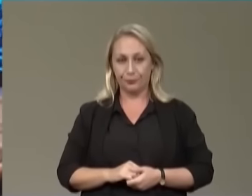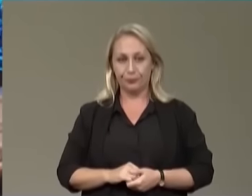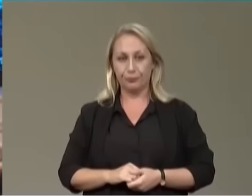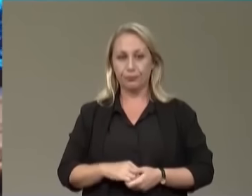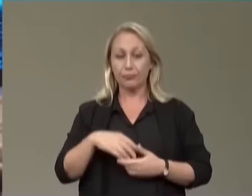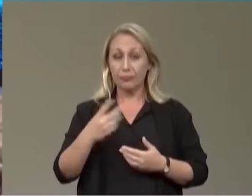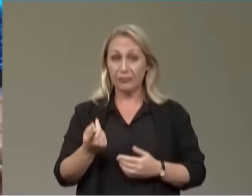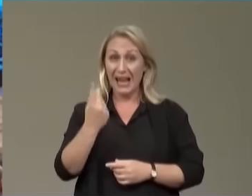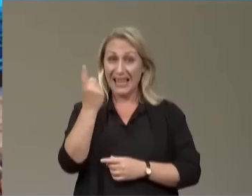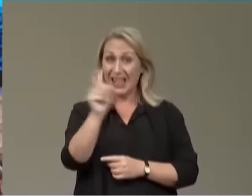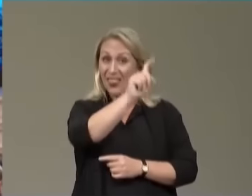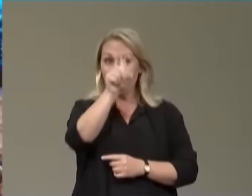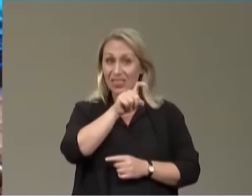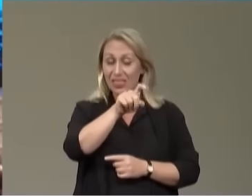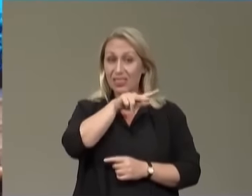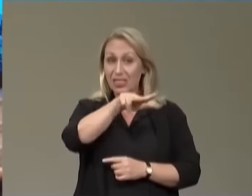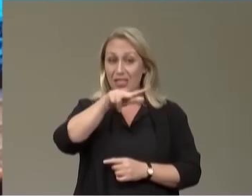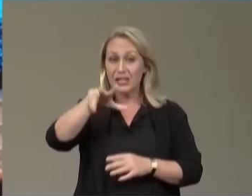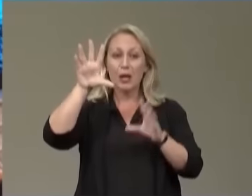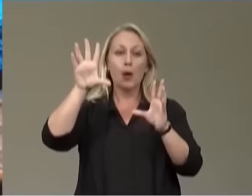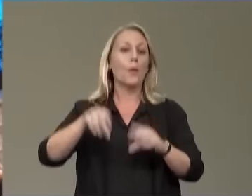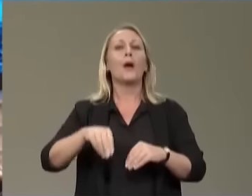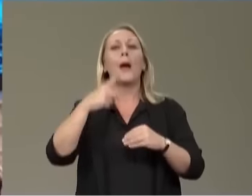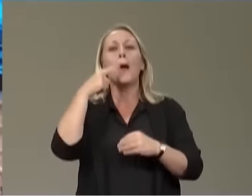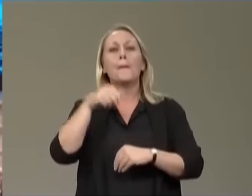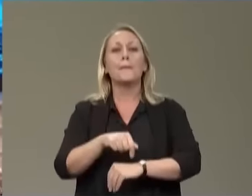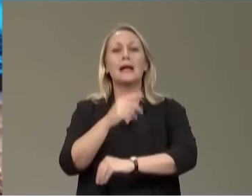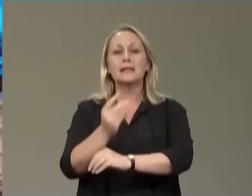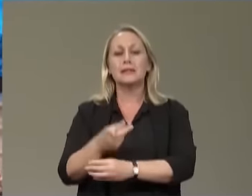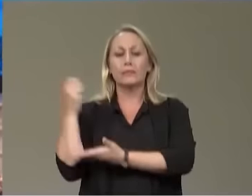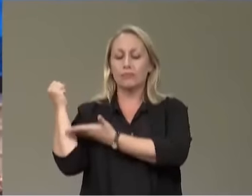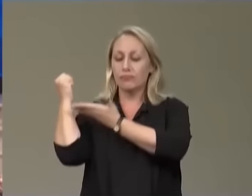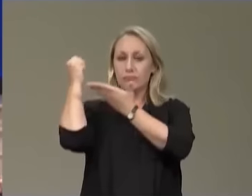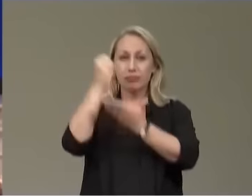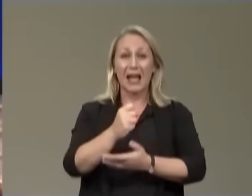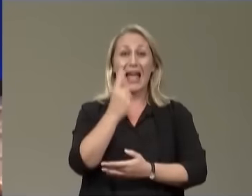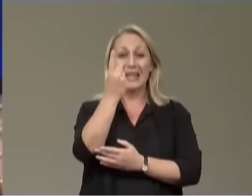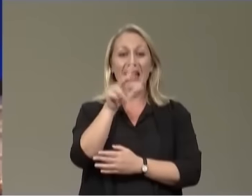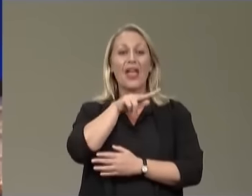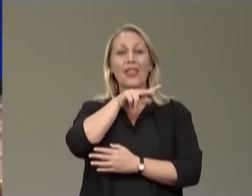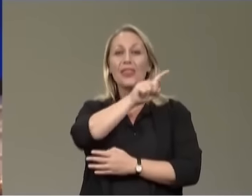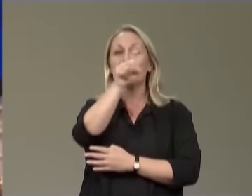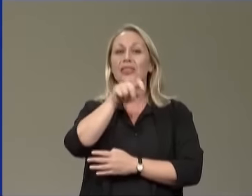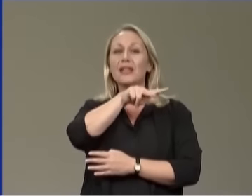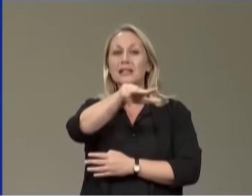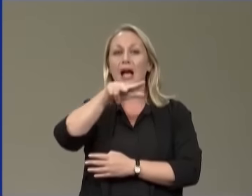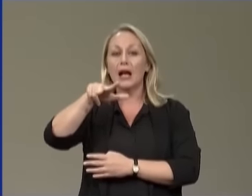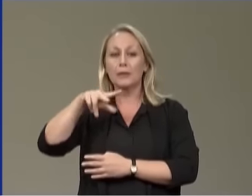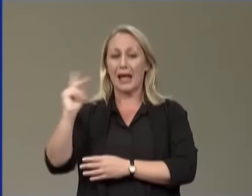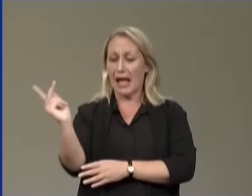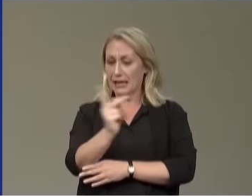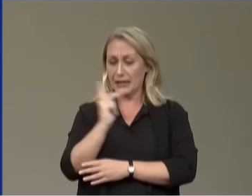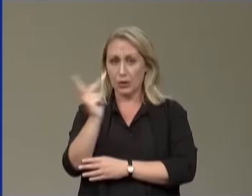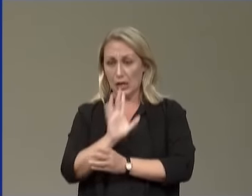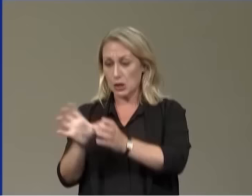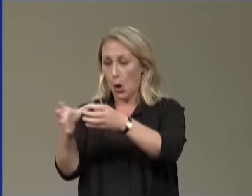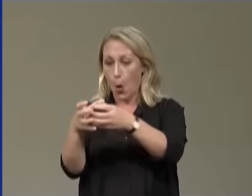Ακόμα ένα δις θα αφορά την αύξηση της δαπάνης. 1 δισεκατομμύριο θα διατεθεί σε στοχευμένες κοινωνικές